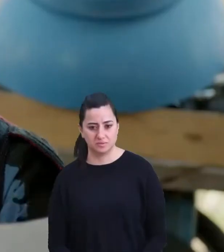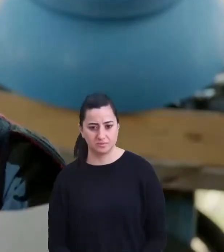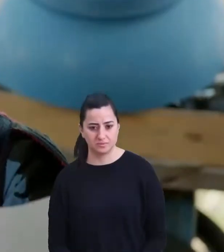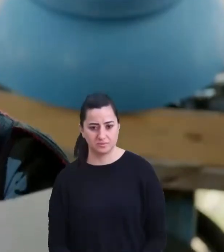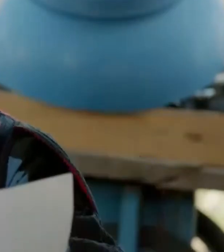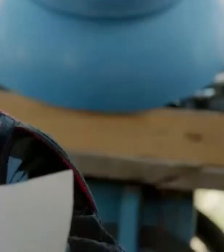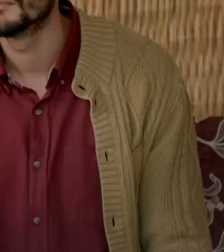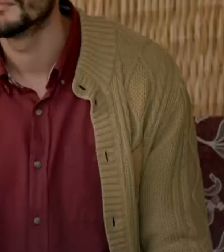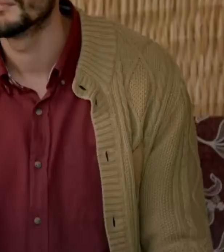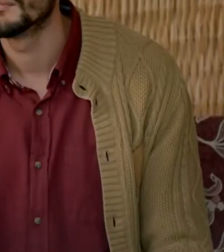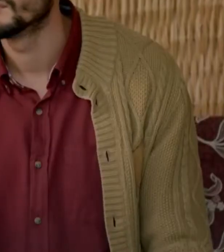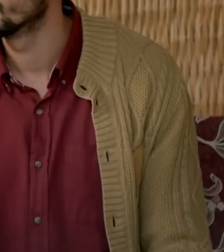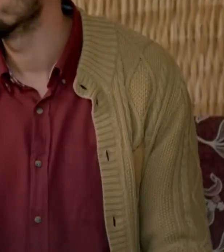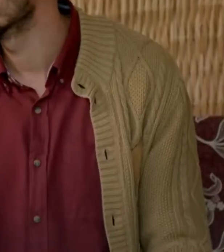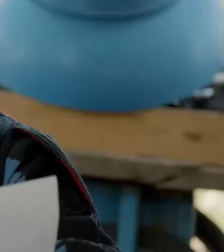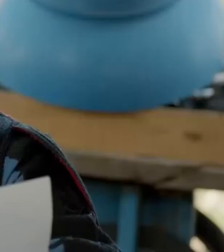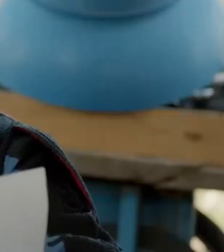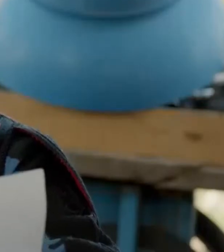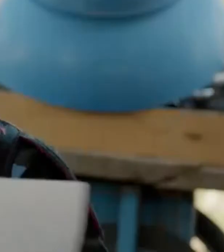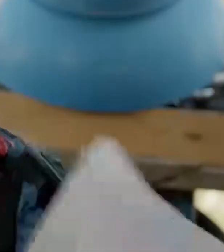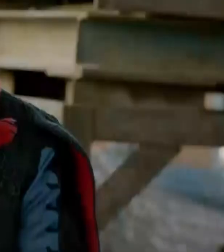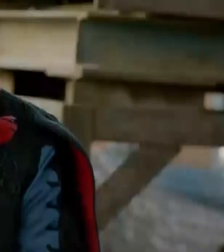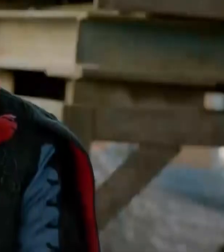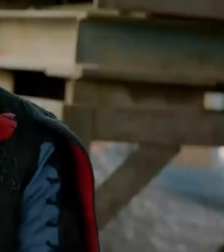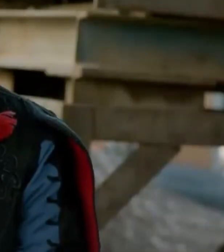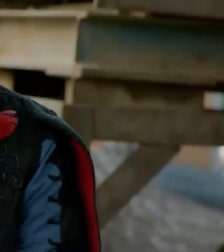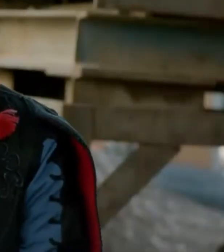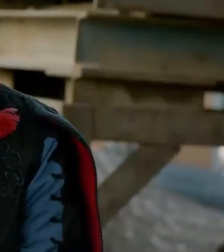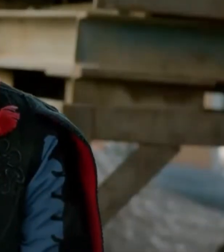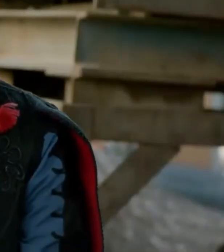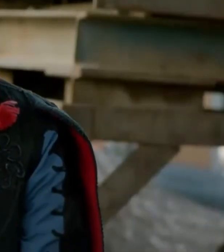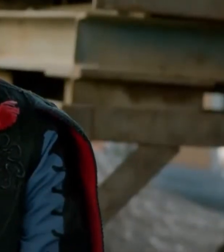biz? Zümrüt elindeki kağıda yazdı.